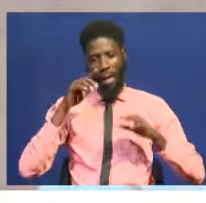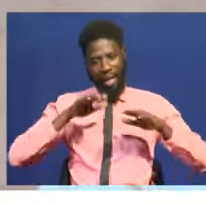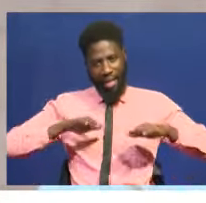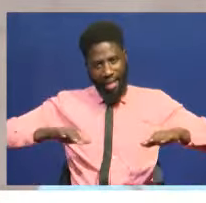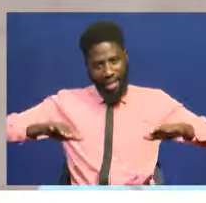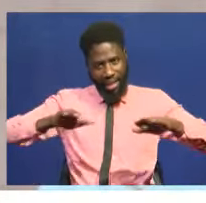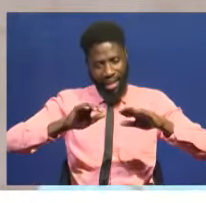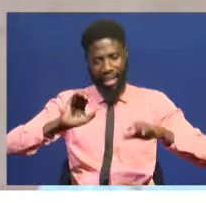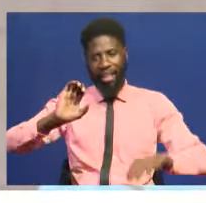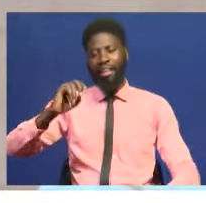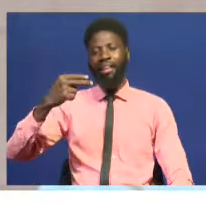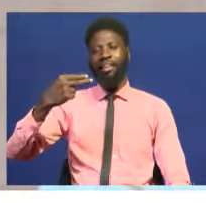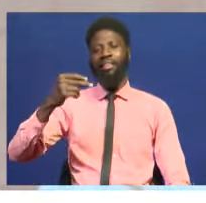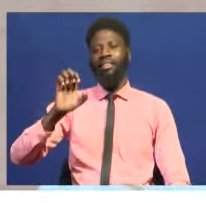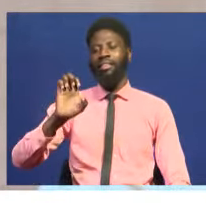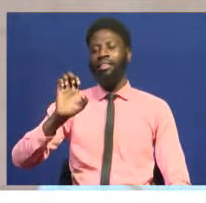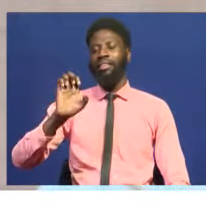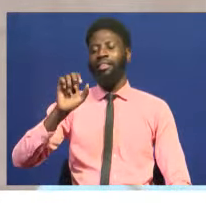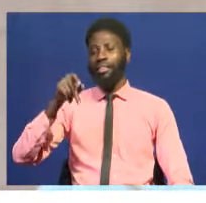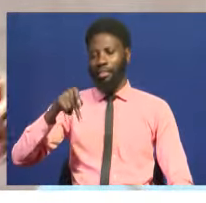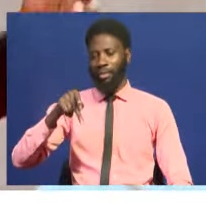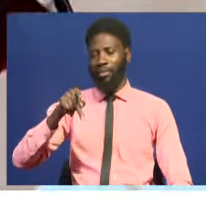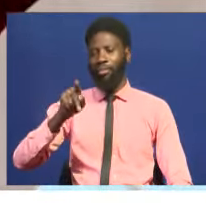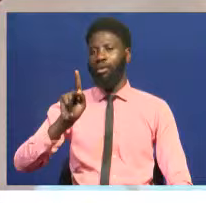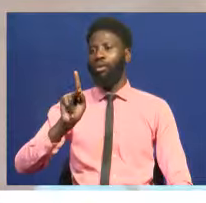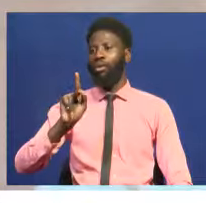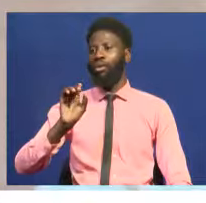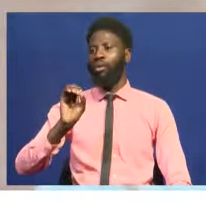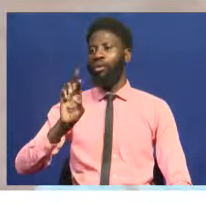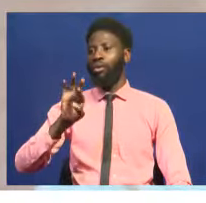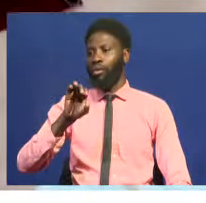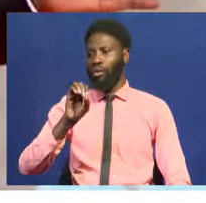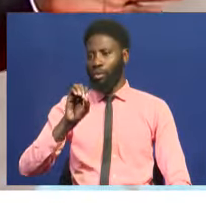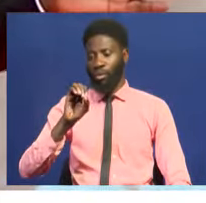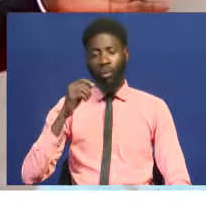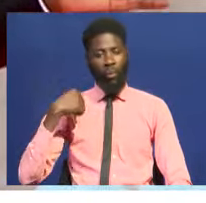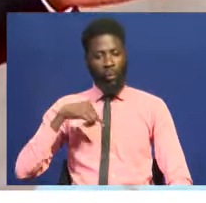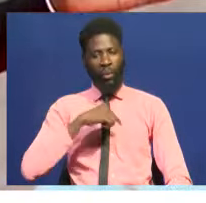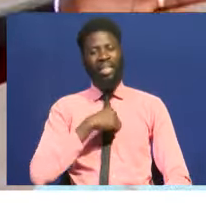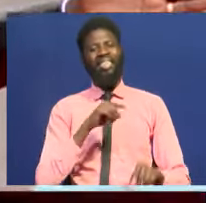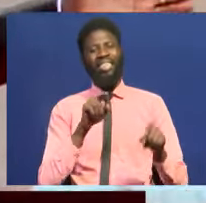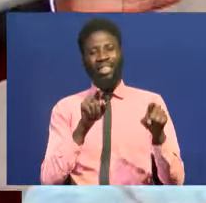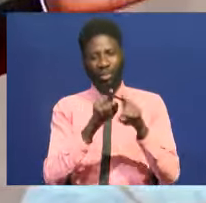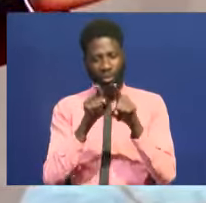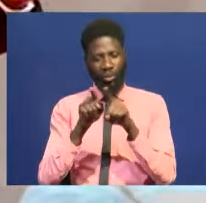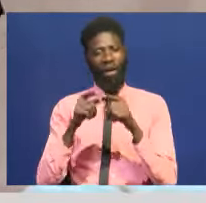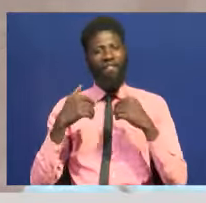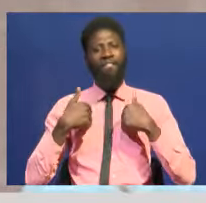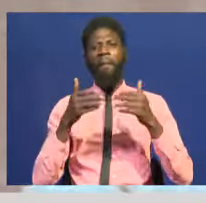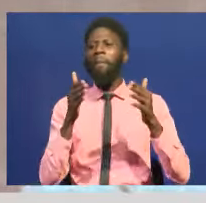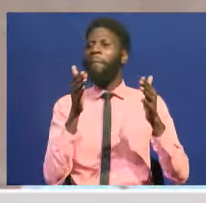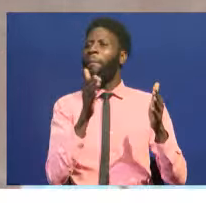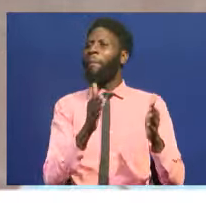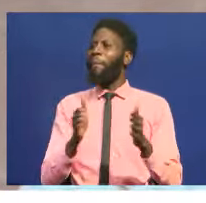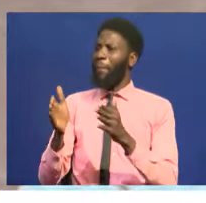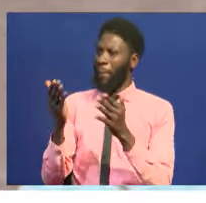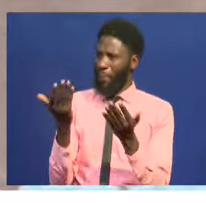hapa Chepkorio, pia tuko na mpango katika ile mpango yetu